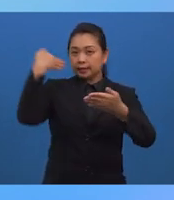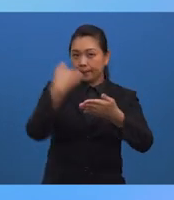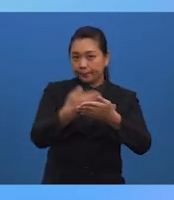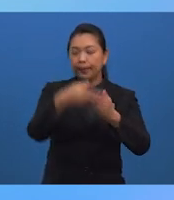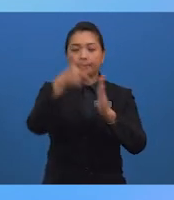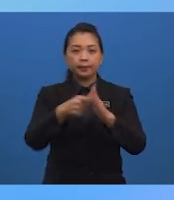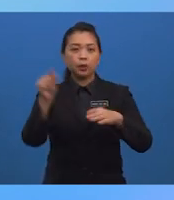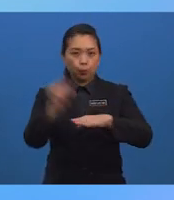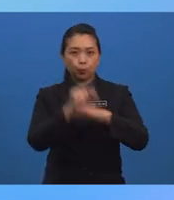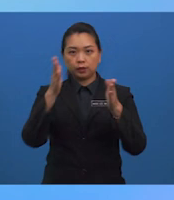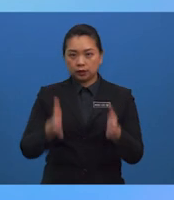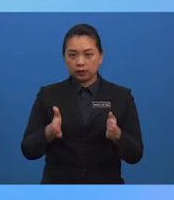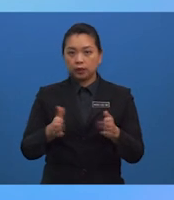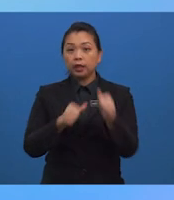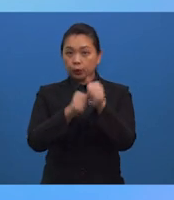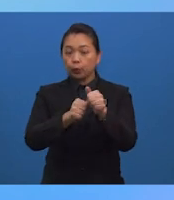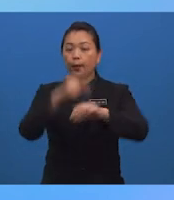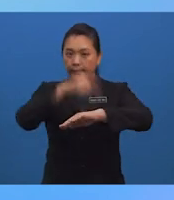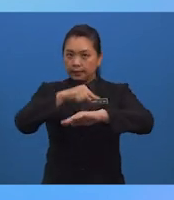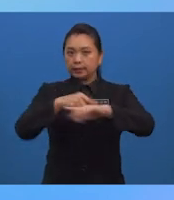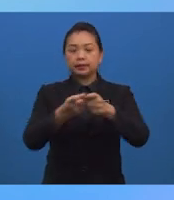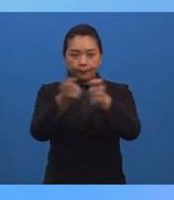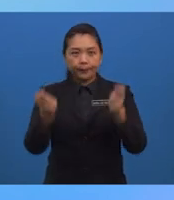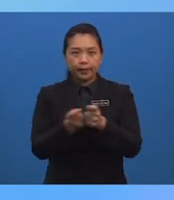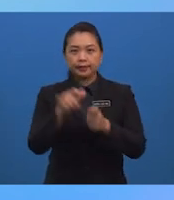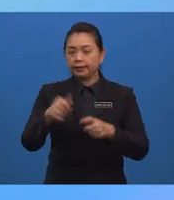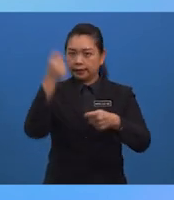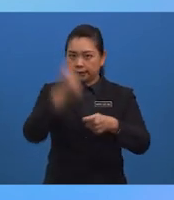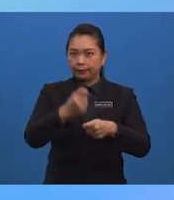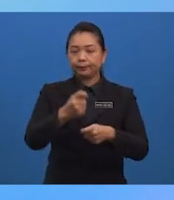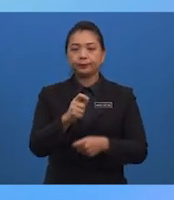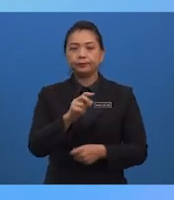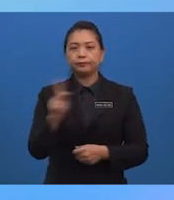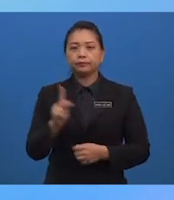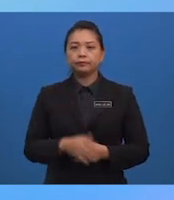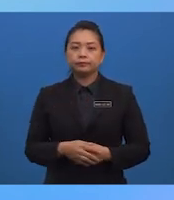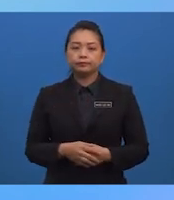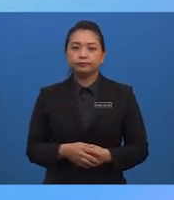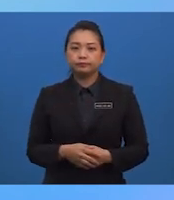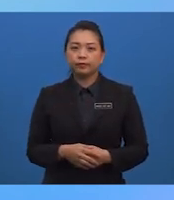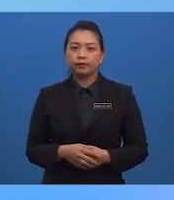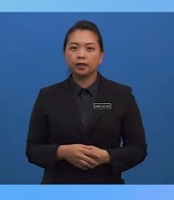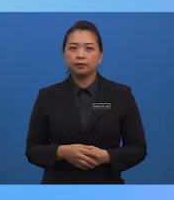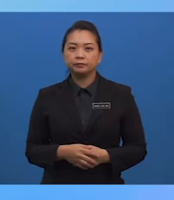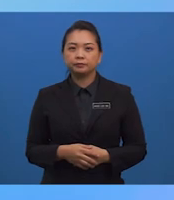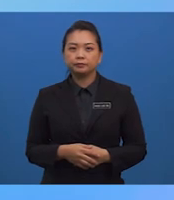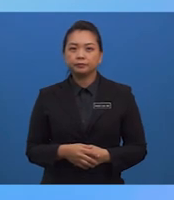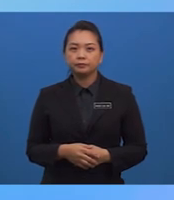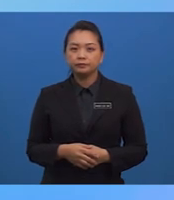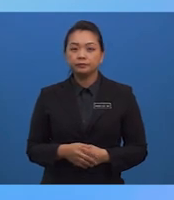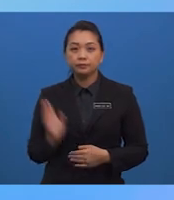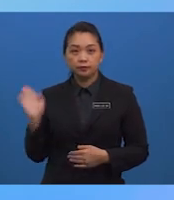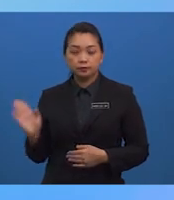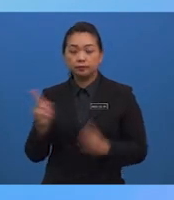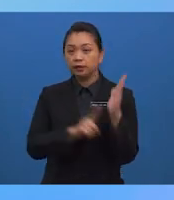masa tempat yang telah ditentukan. Keperluan yang kedua pula ialah meningkatkan